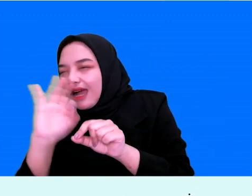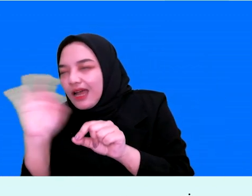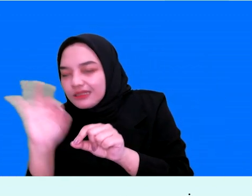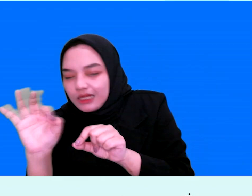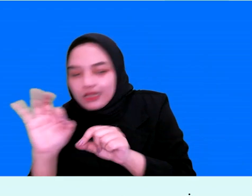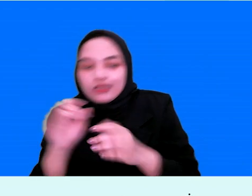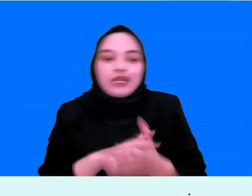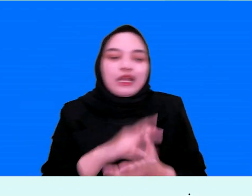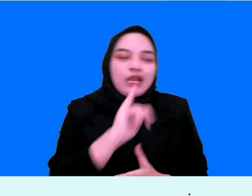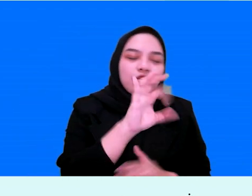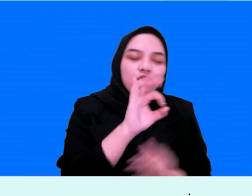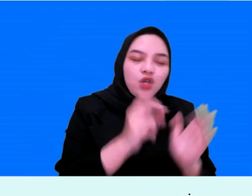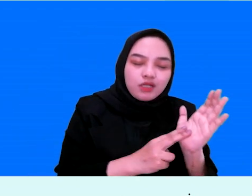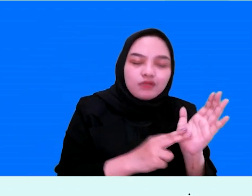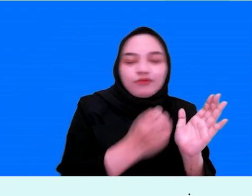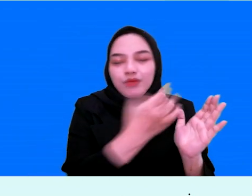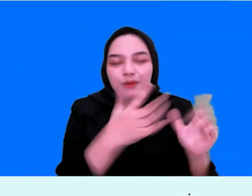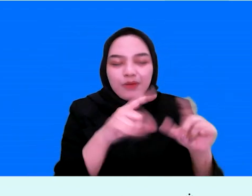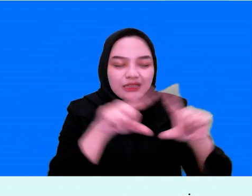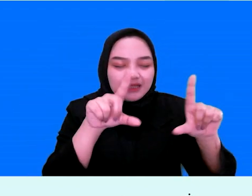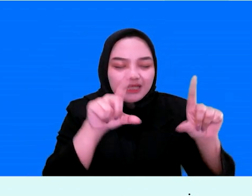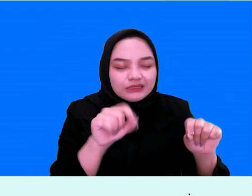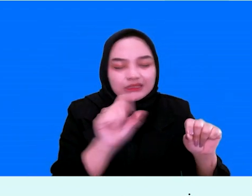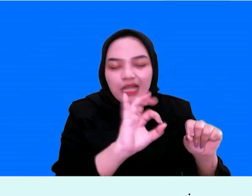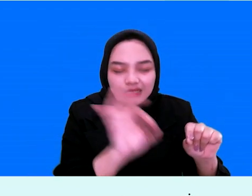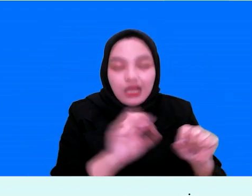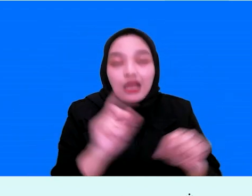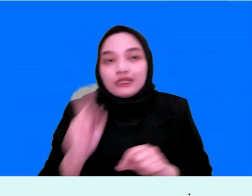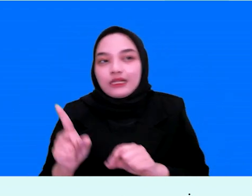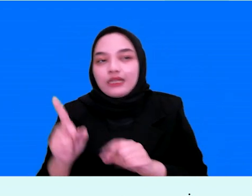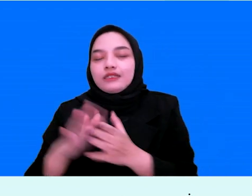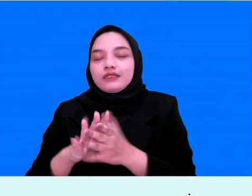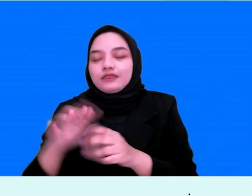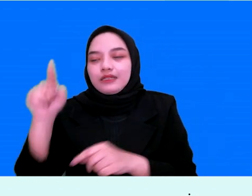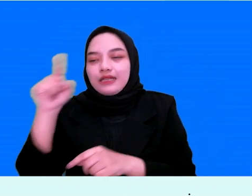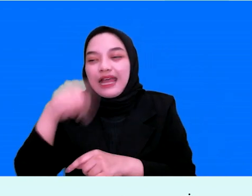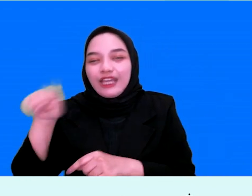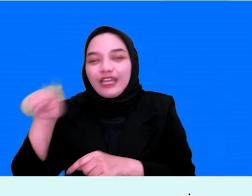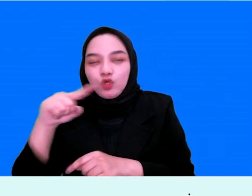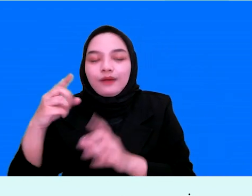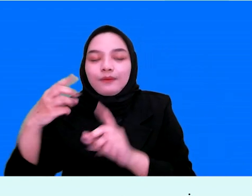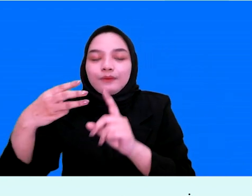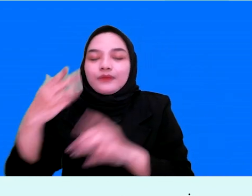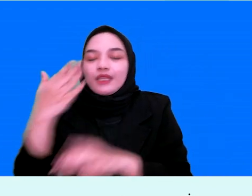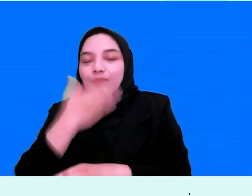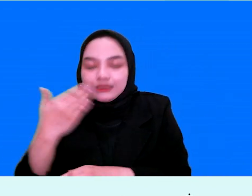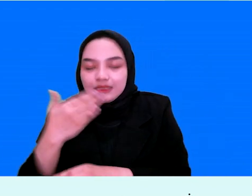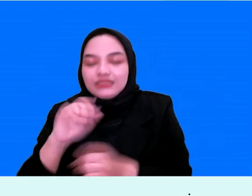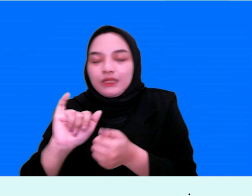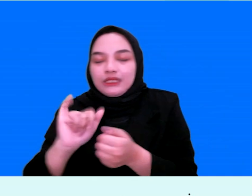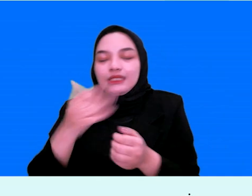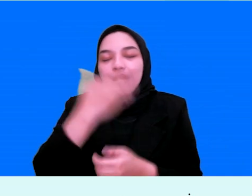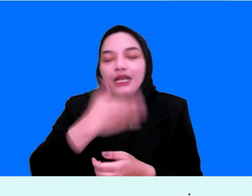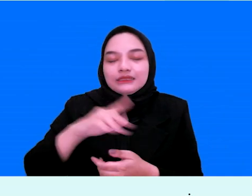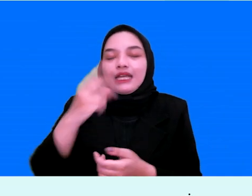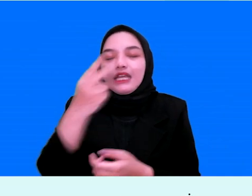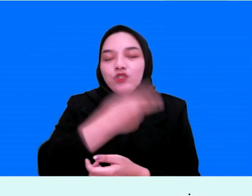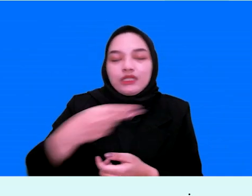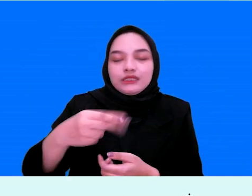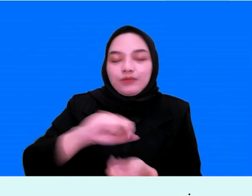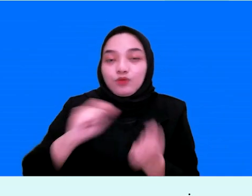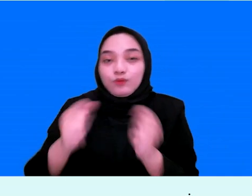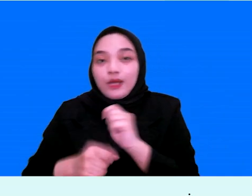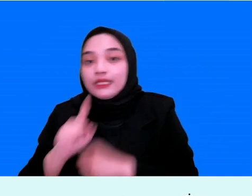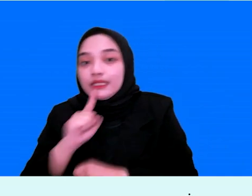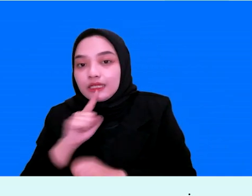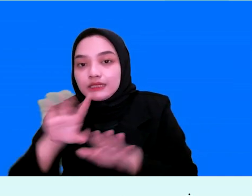tidak memiliki deskripsi teks. Dan juga ada icon bahasa seperti pemilihan bahasa dari Indonesia ke Inggris, di